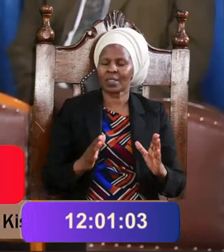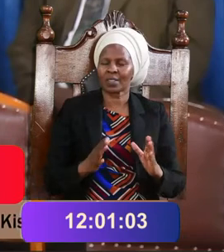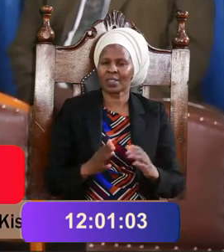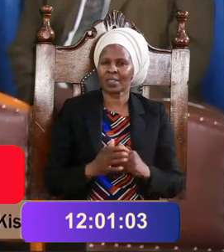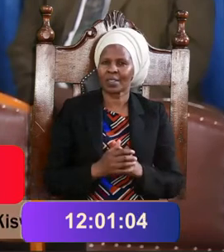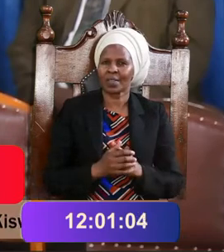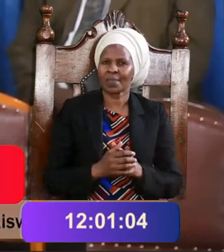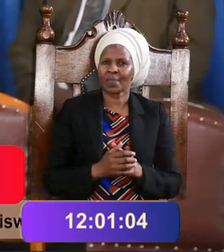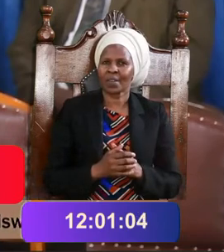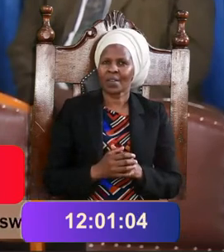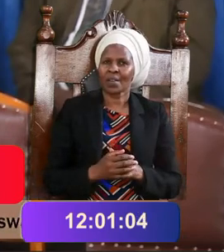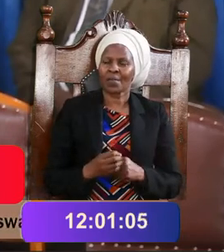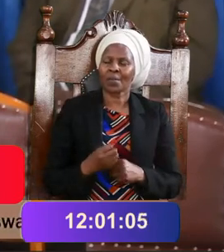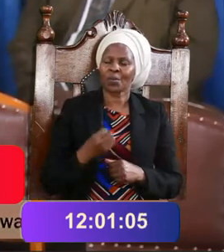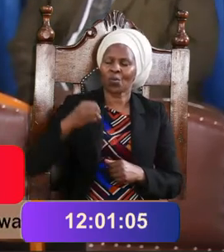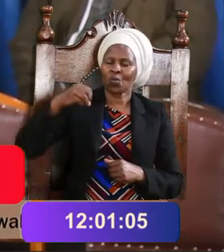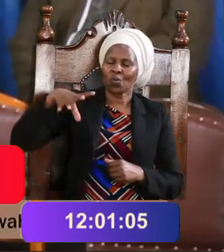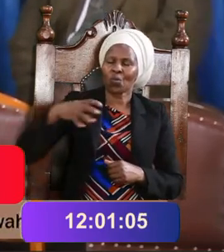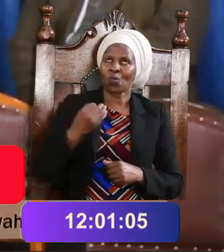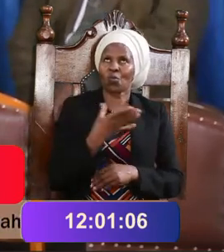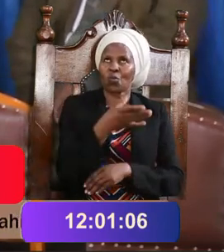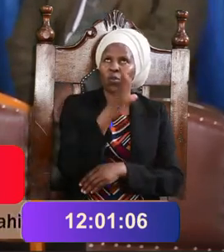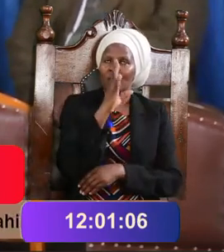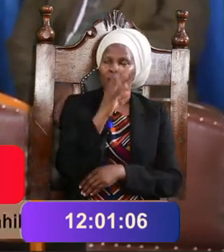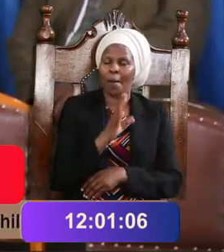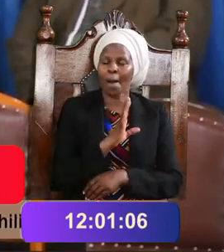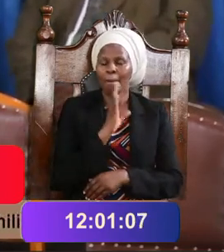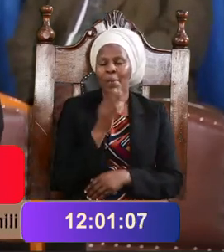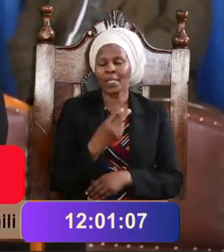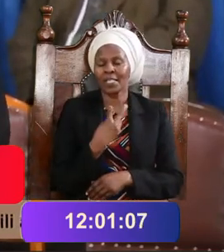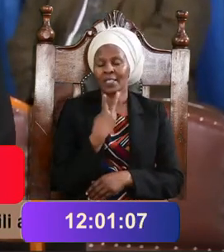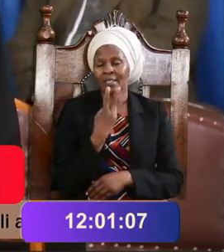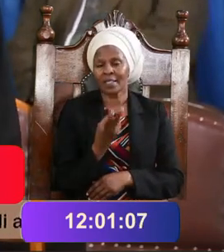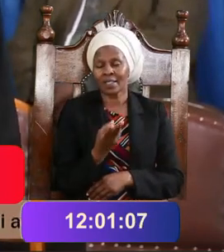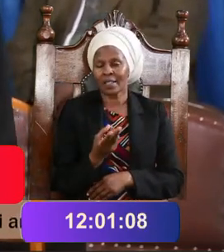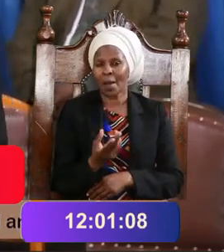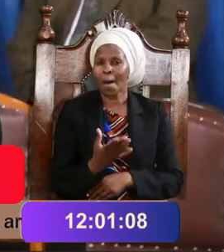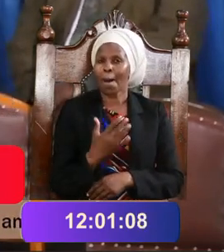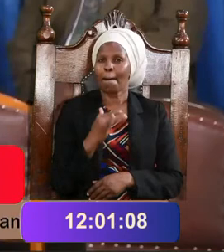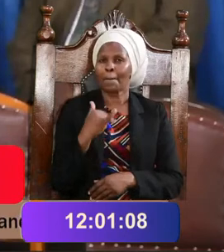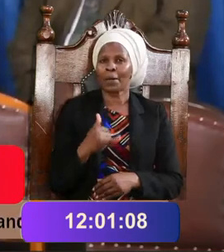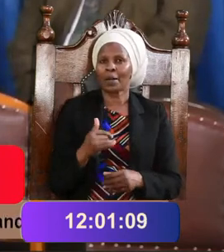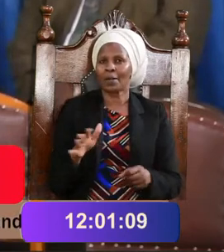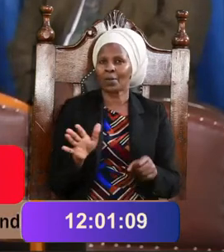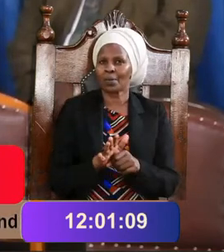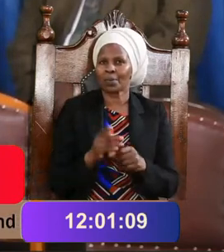Tunapotia sauti, mwangaza wa Mungu unaonekana na wengi, na wema wake